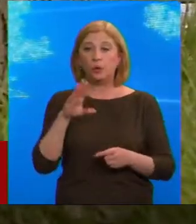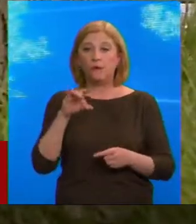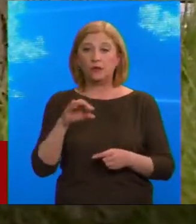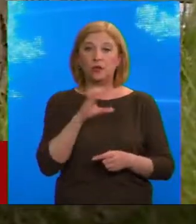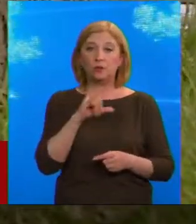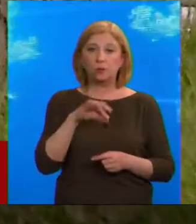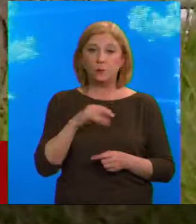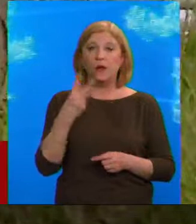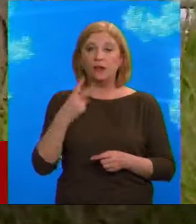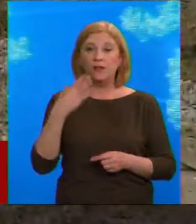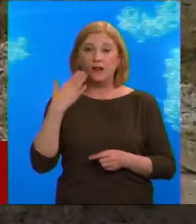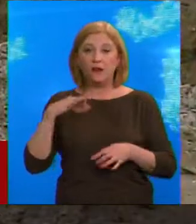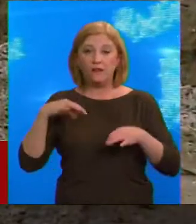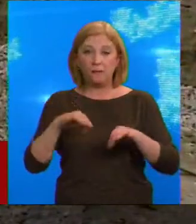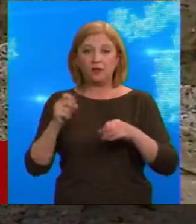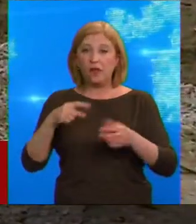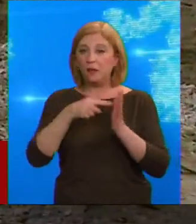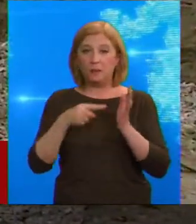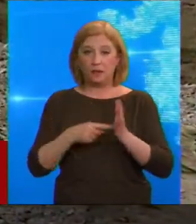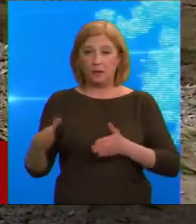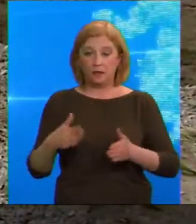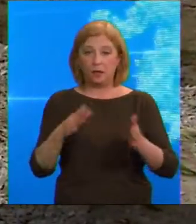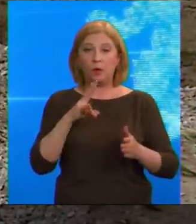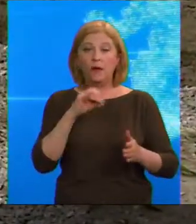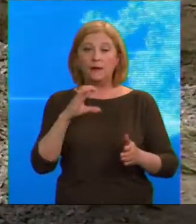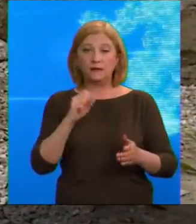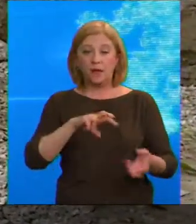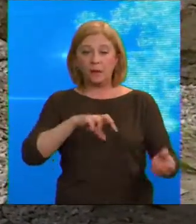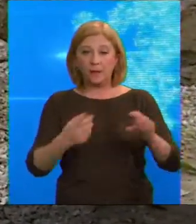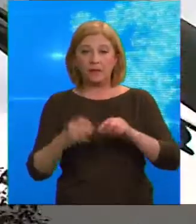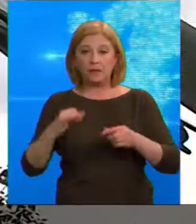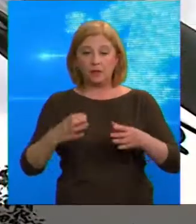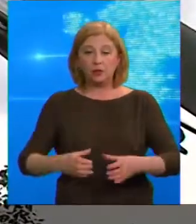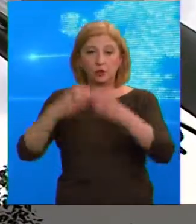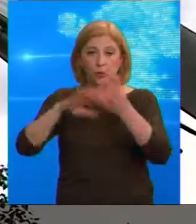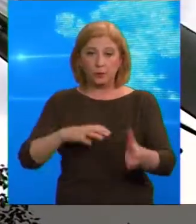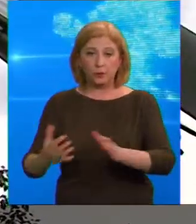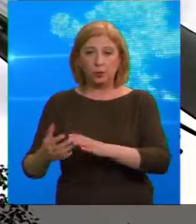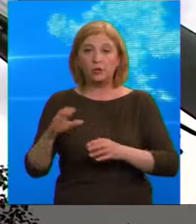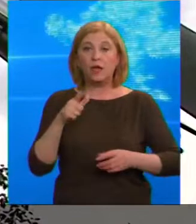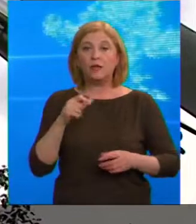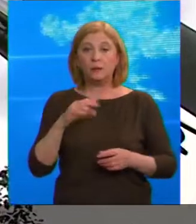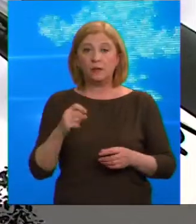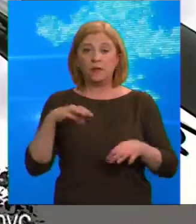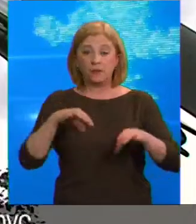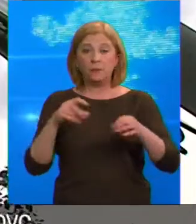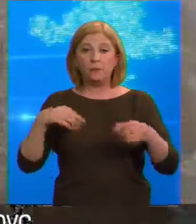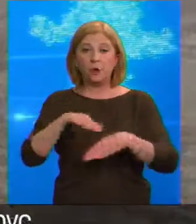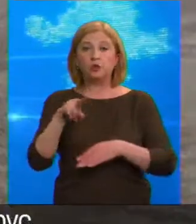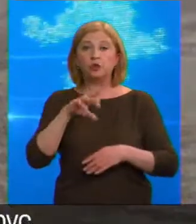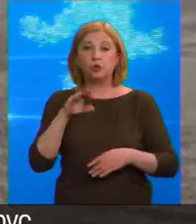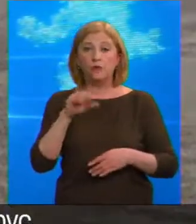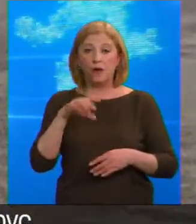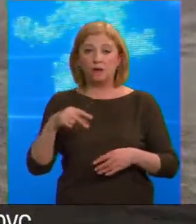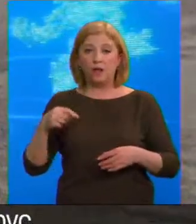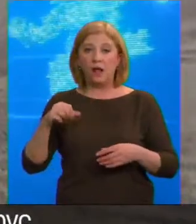Сулимова. 2 легковушки не поделили дорогу. Ниссан опрокинулся и снес столб. По данным ГИБДД, автомобили ехали по улице Даватора